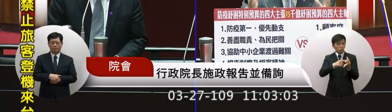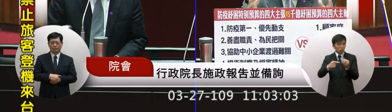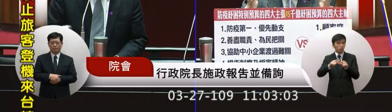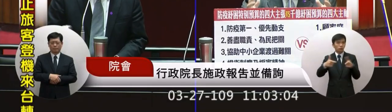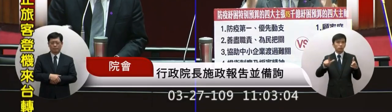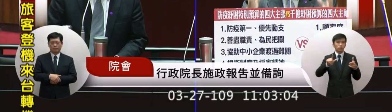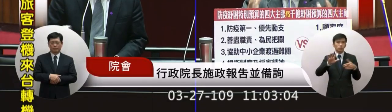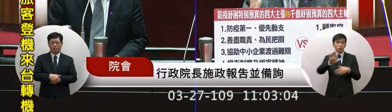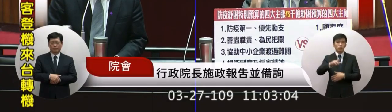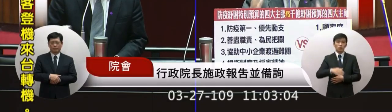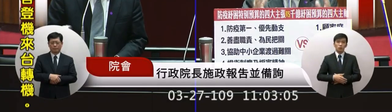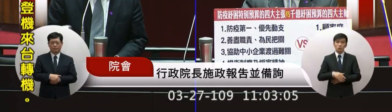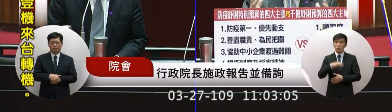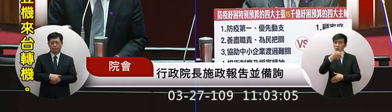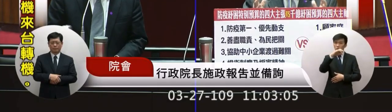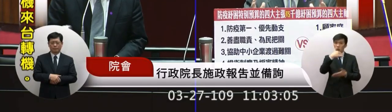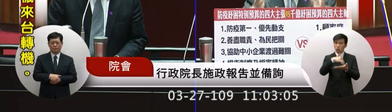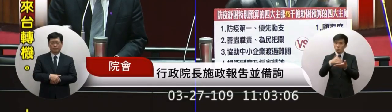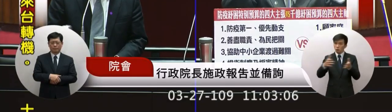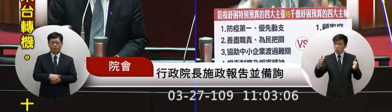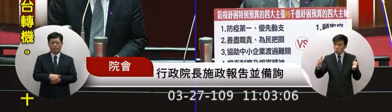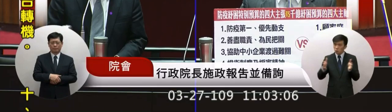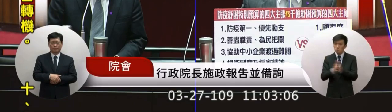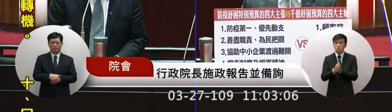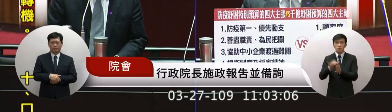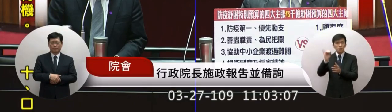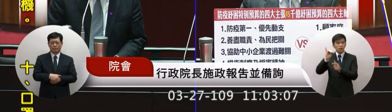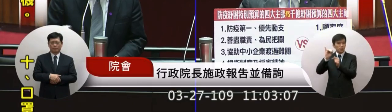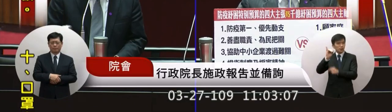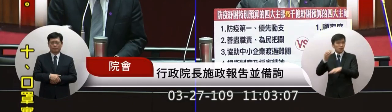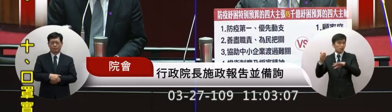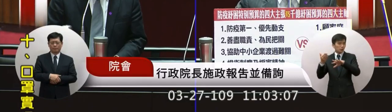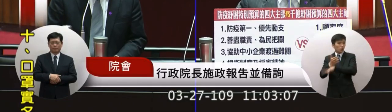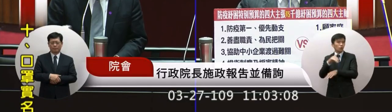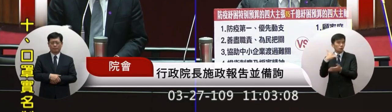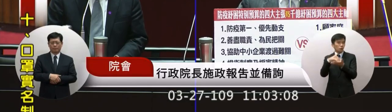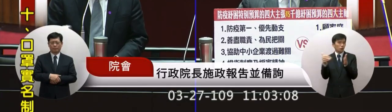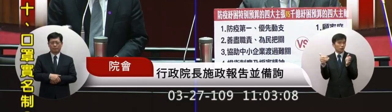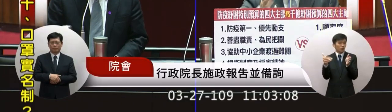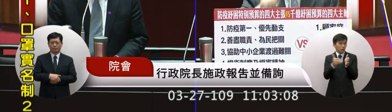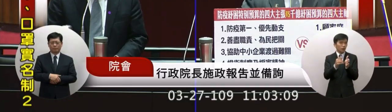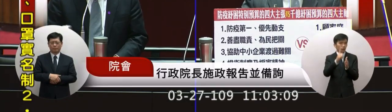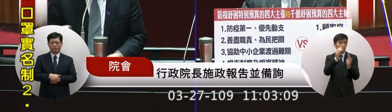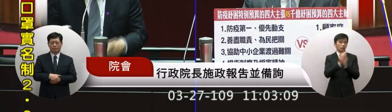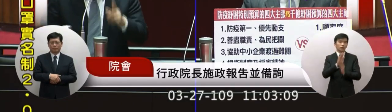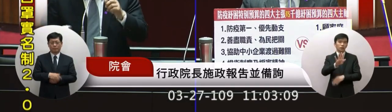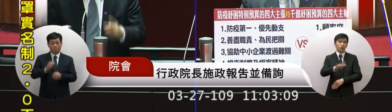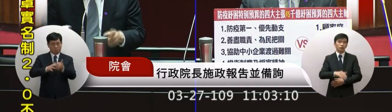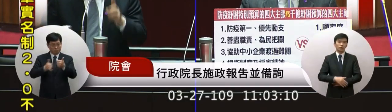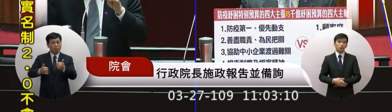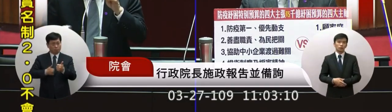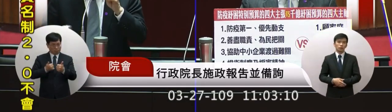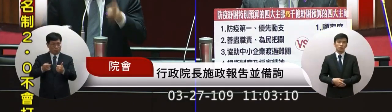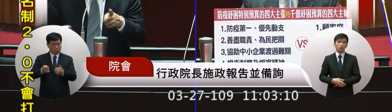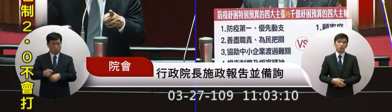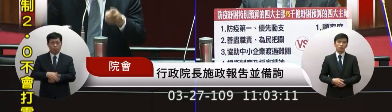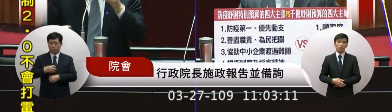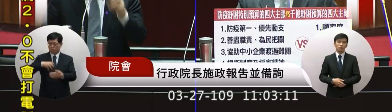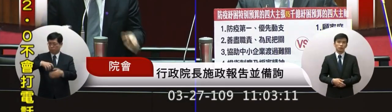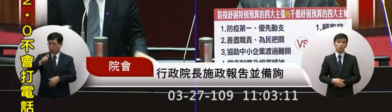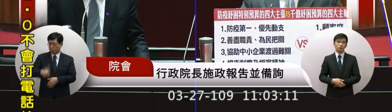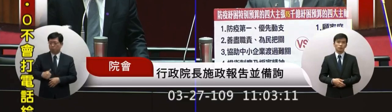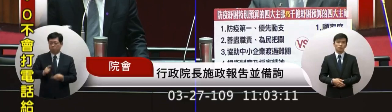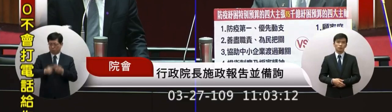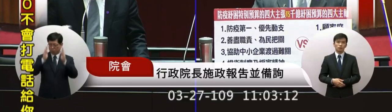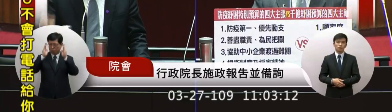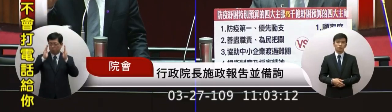的金额远超过1000亿，甚至可以说几千亿，将近上兆了。 诶，委员，你是来内行，还